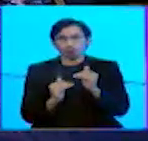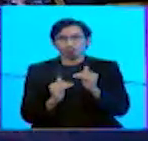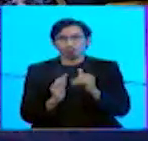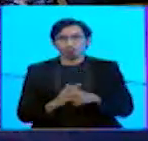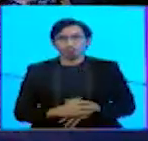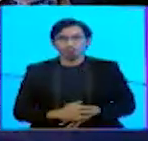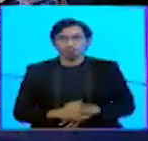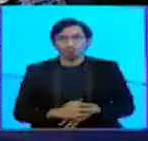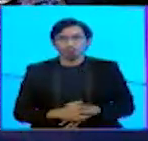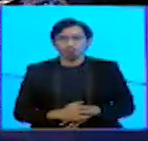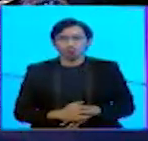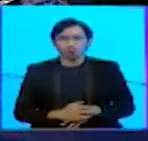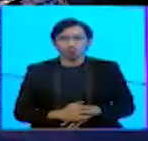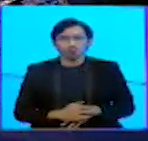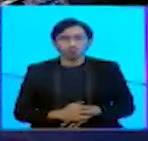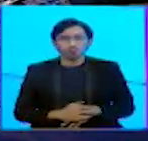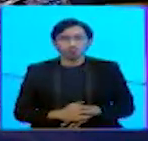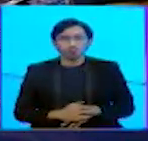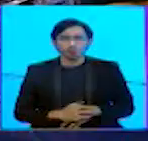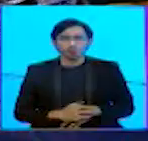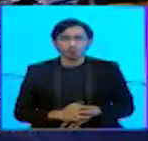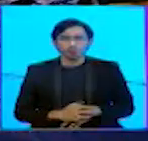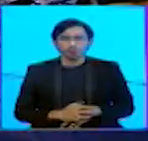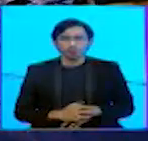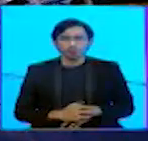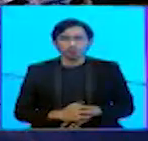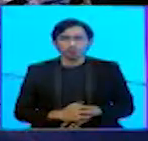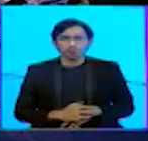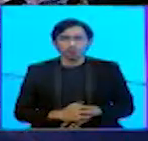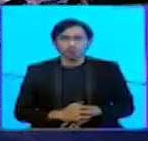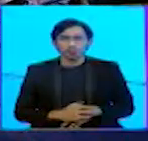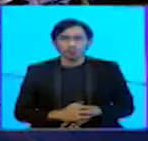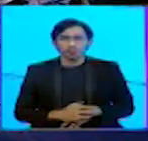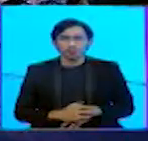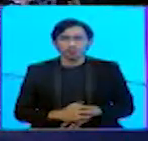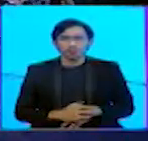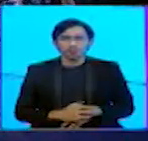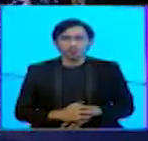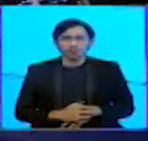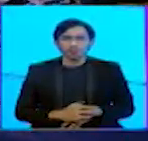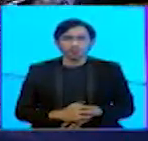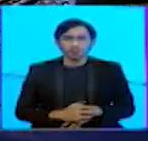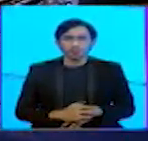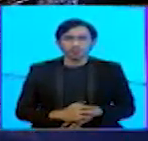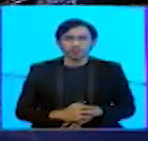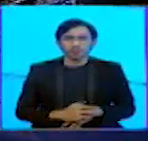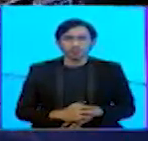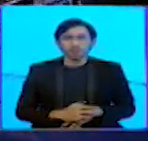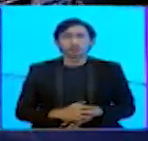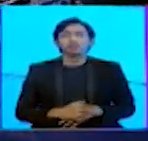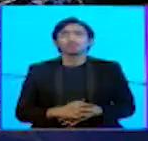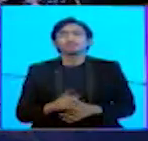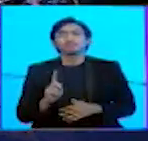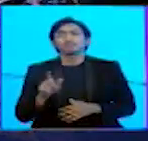2021 tugasnya diberikan kepada pimpinannya yang mengatur